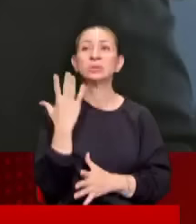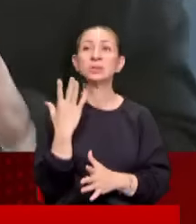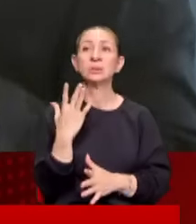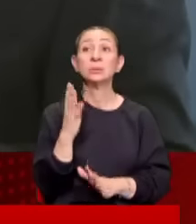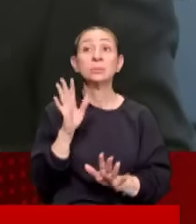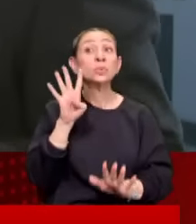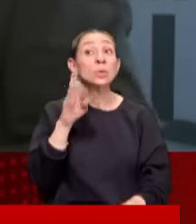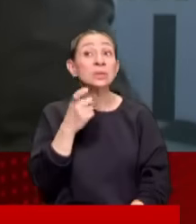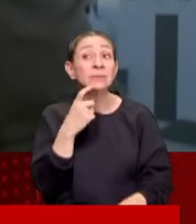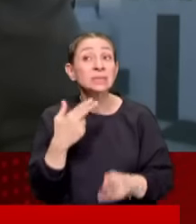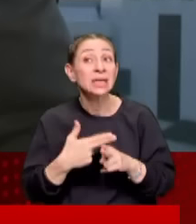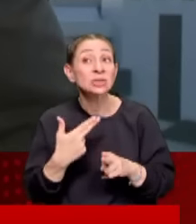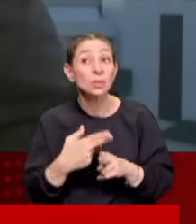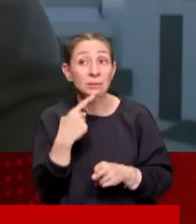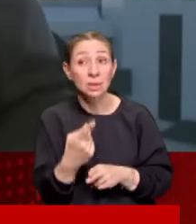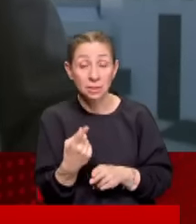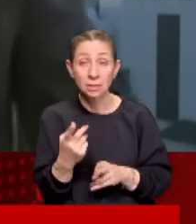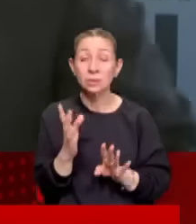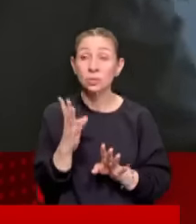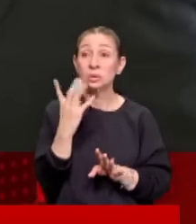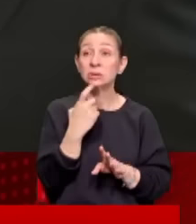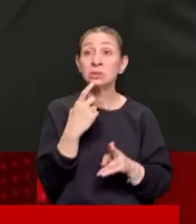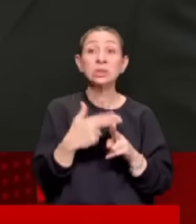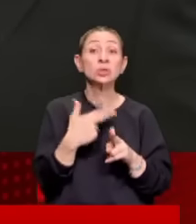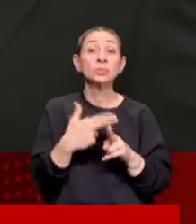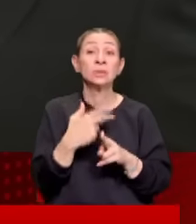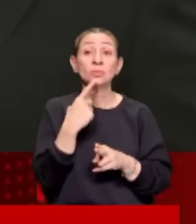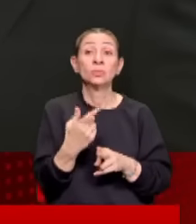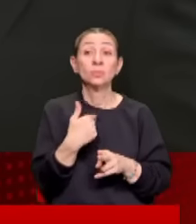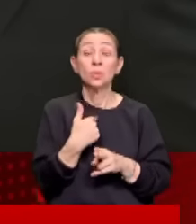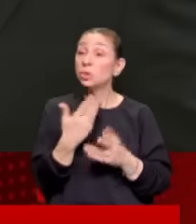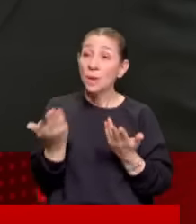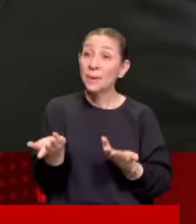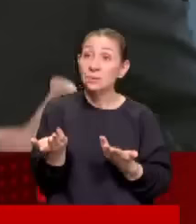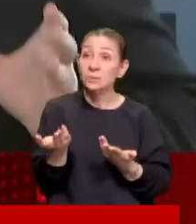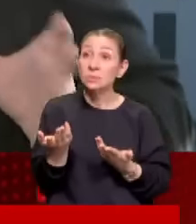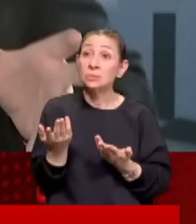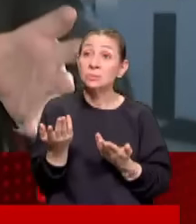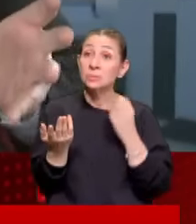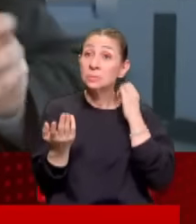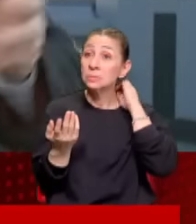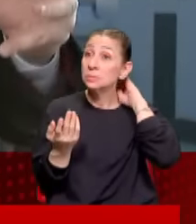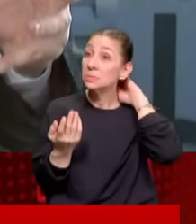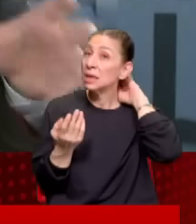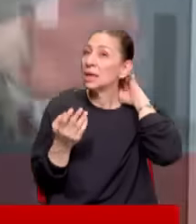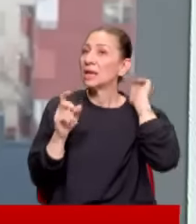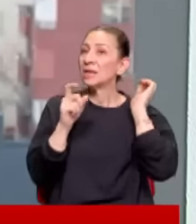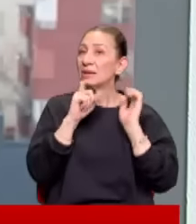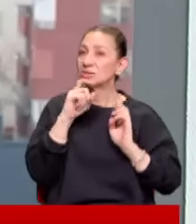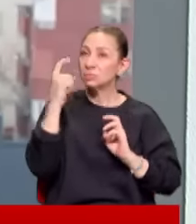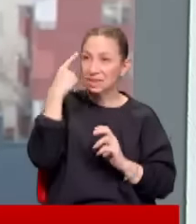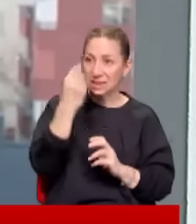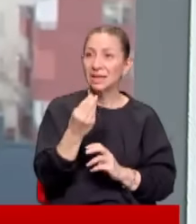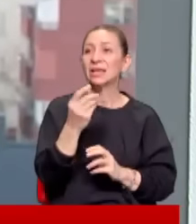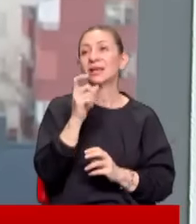bakın 4 yıllık bir tecrübeden bahsediyorum. O zaman? 4 yıllık bir tecrübeden bahsediyorum. Dostum. O zaman? O yüzden ben o yanlış süreci, bilgi, yanlış sonuç